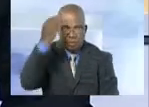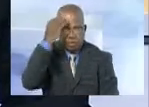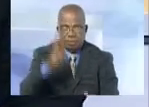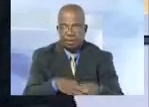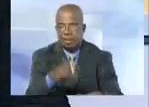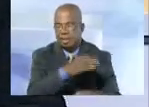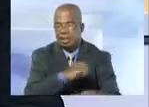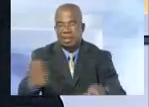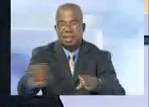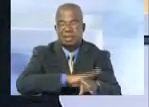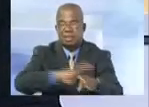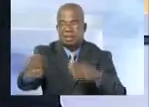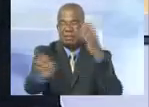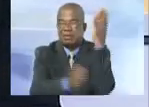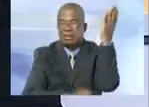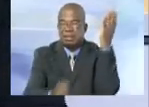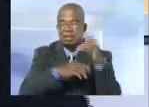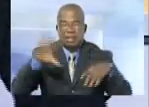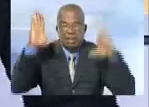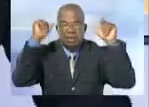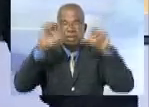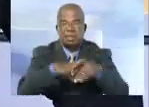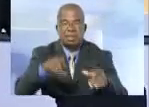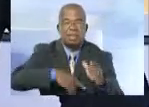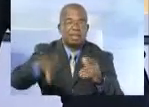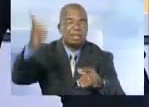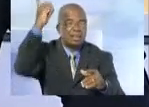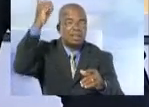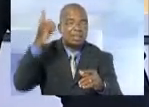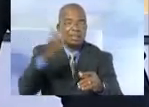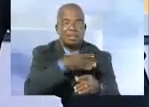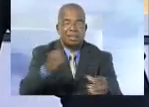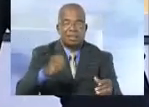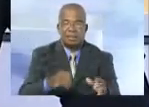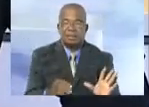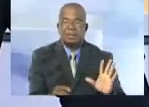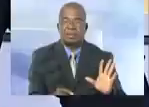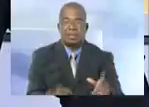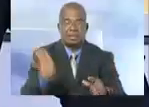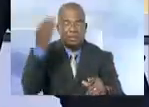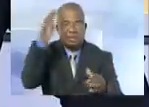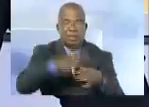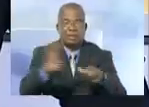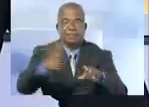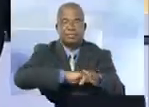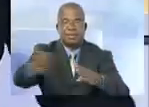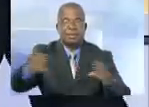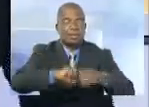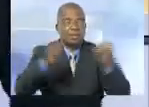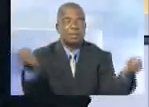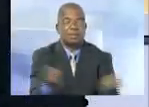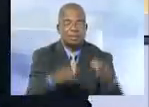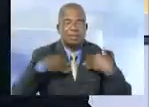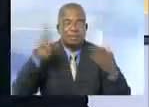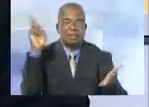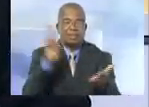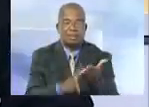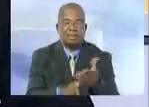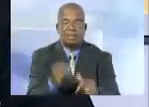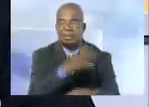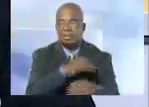d'État, ministère des Affaires étrangères, le chef de la diplomatie ivoirienne, Charles Kofi Dibi, a signé un protocole d'accord avec le